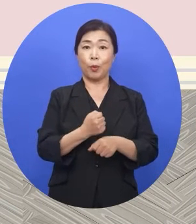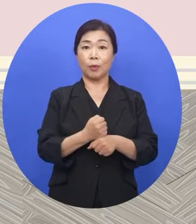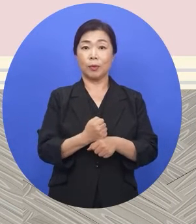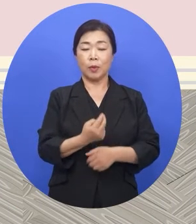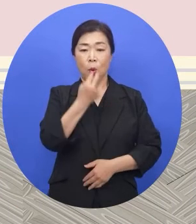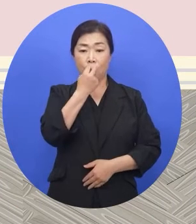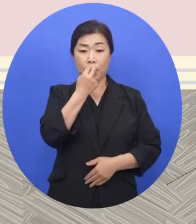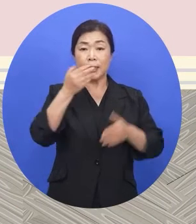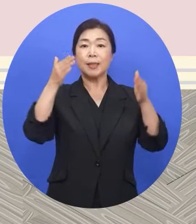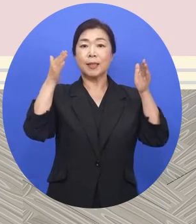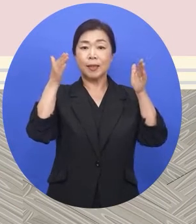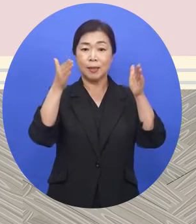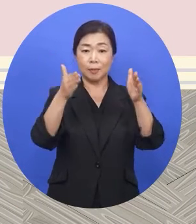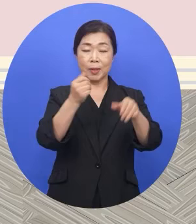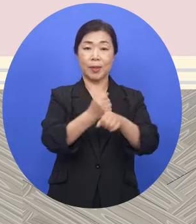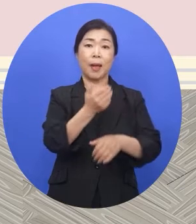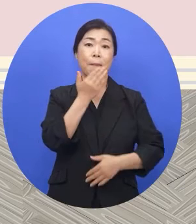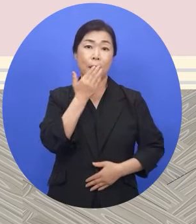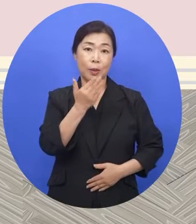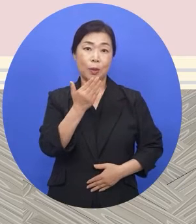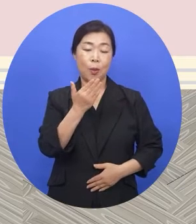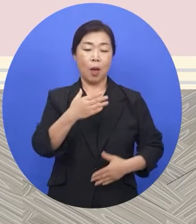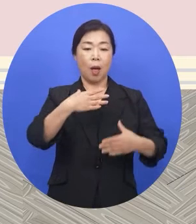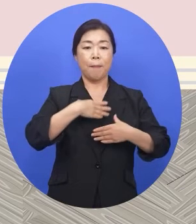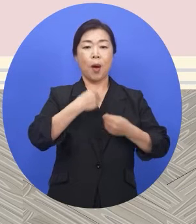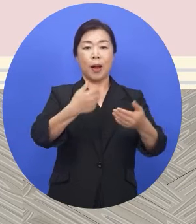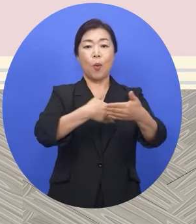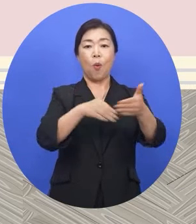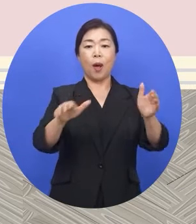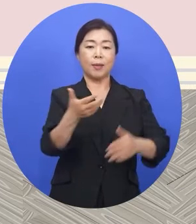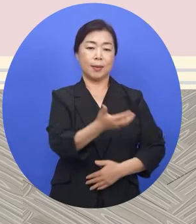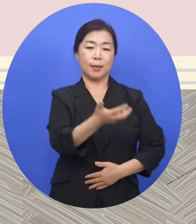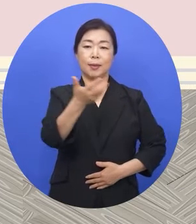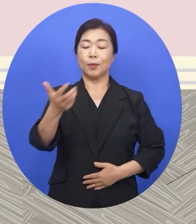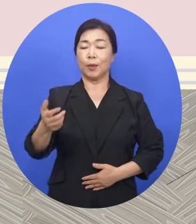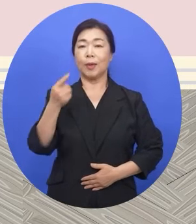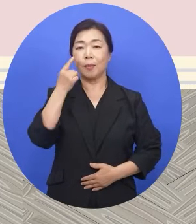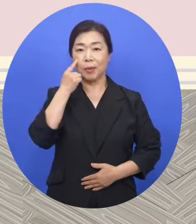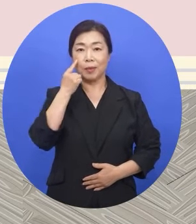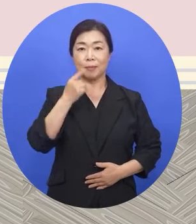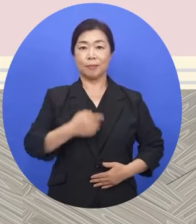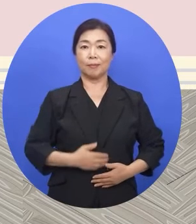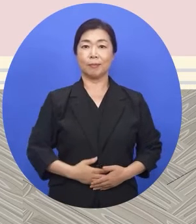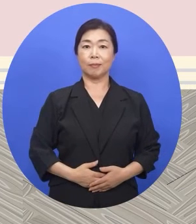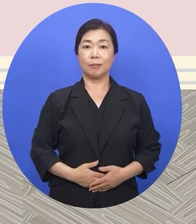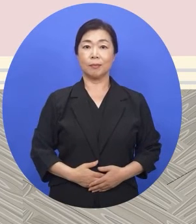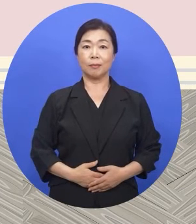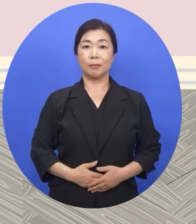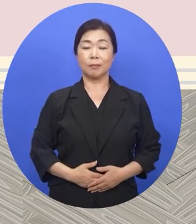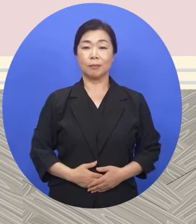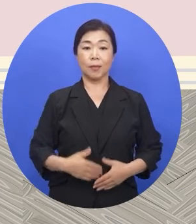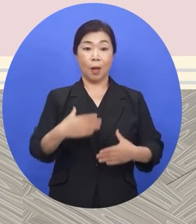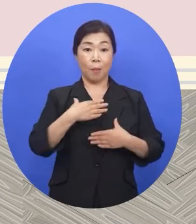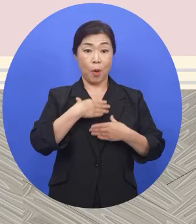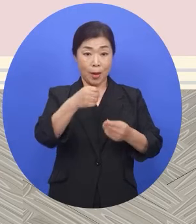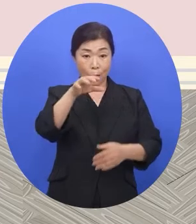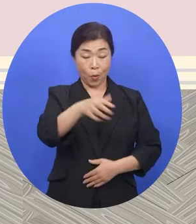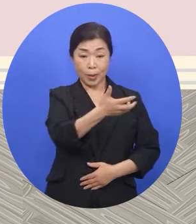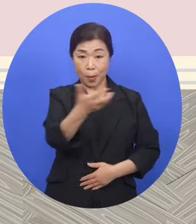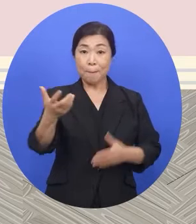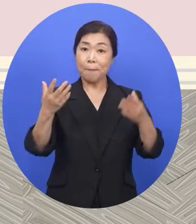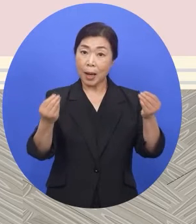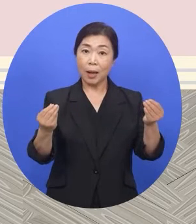가라앉히고 호흡에 집중할 수 있도록 편안한 장소로 이동해 주세요. 편안한